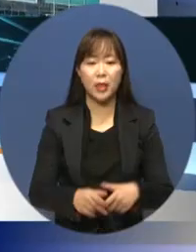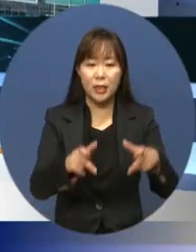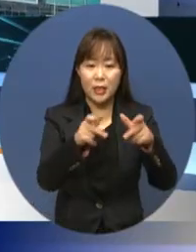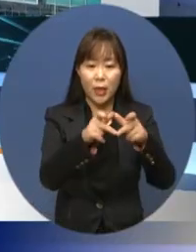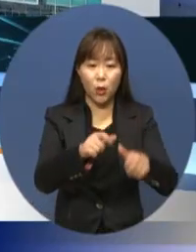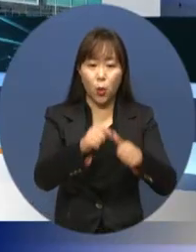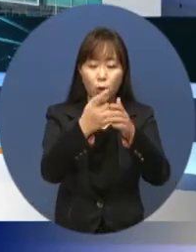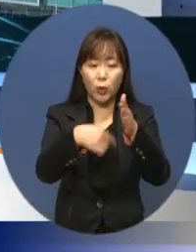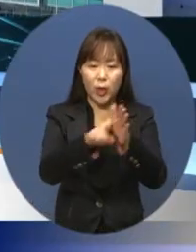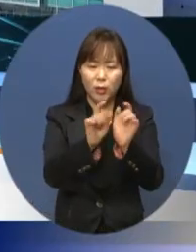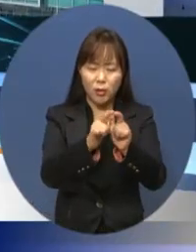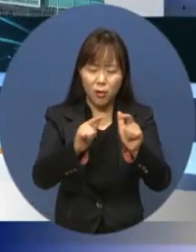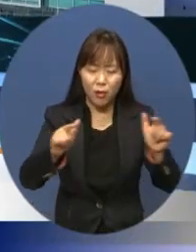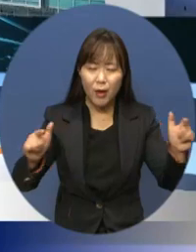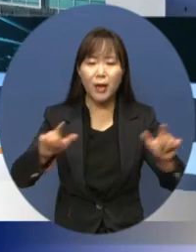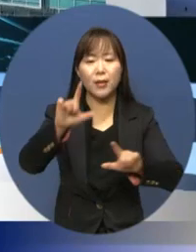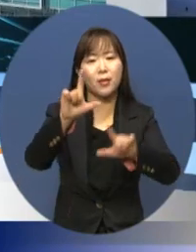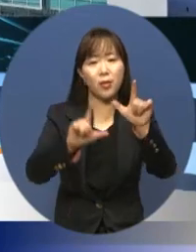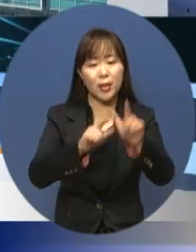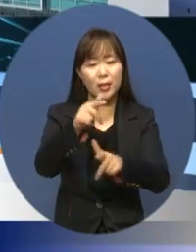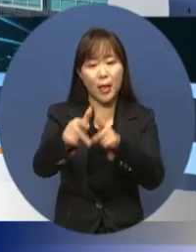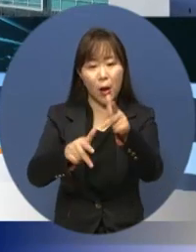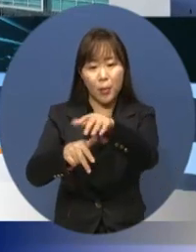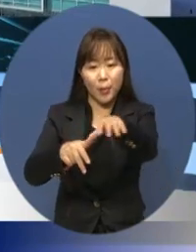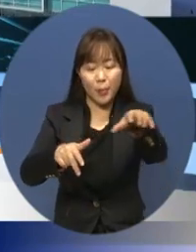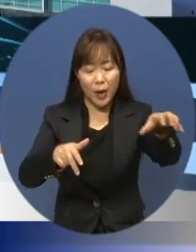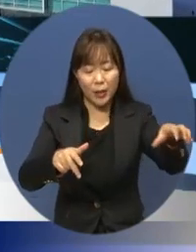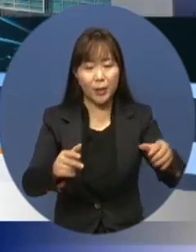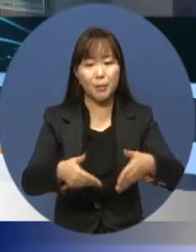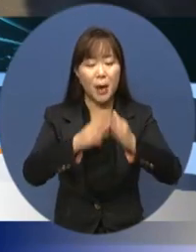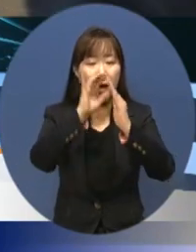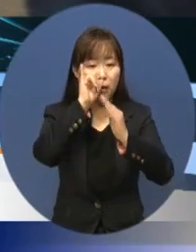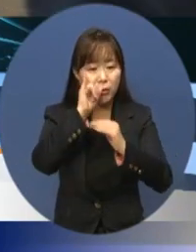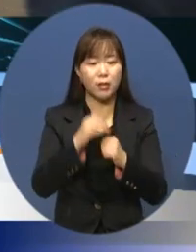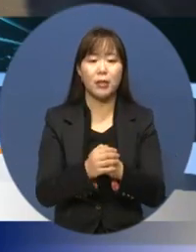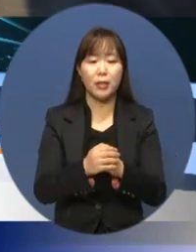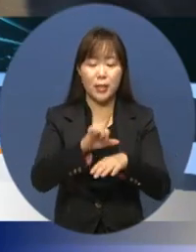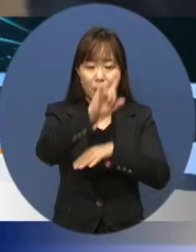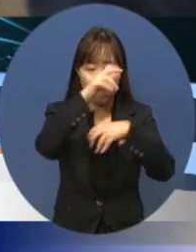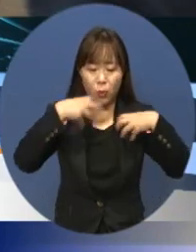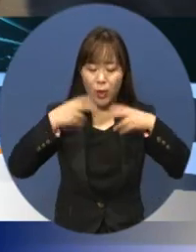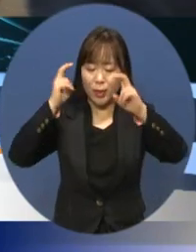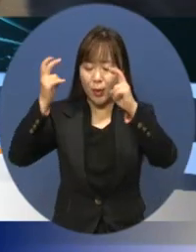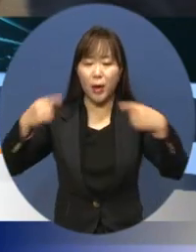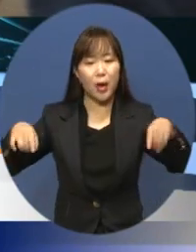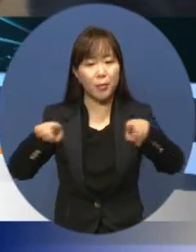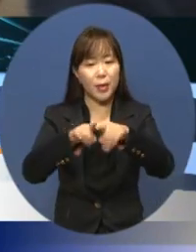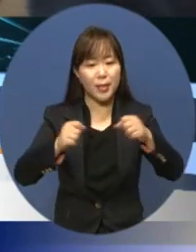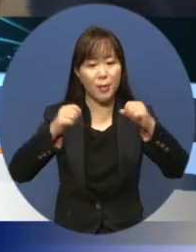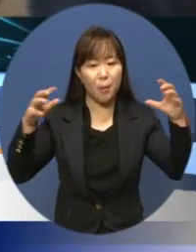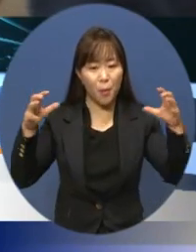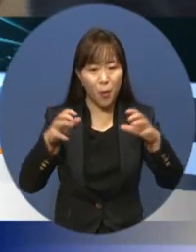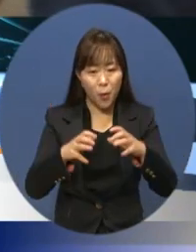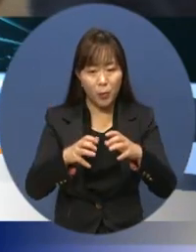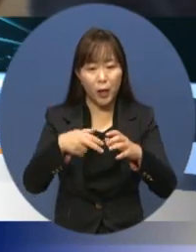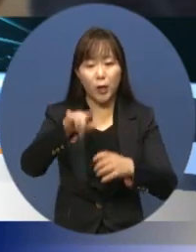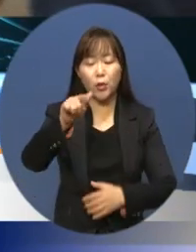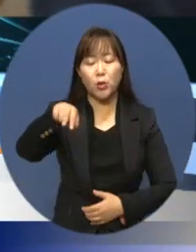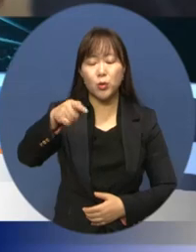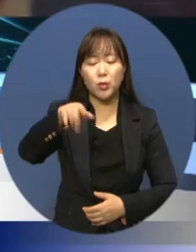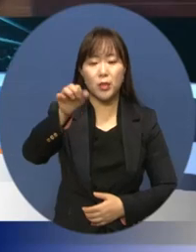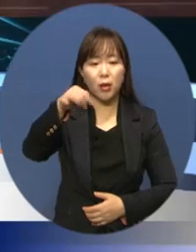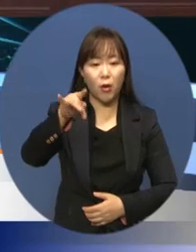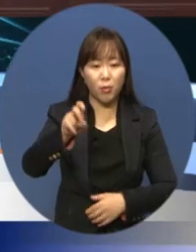장애인 고용을 위한 다양한 형태의 사업장들이 설립돼 있죠. 지자체와 기업이 함께 힘을 모으는 컨소시엄형